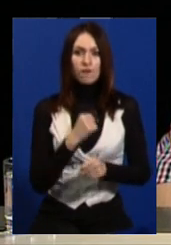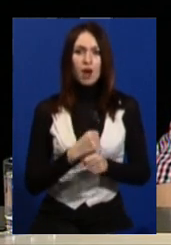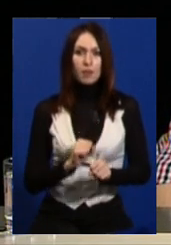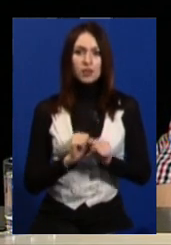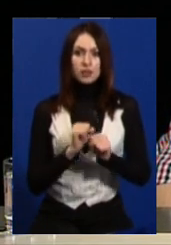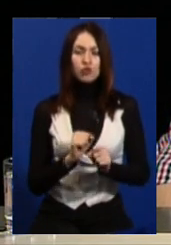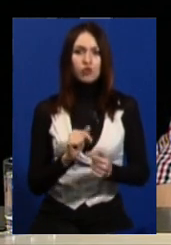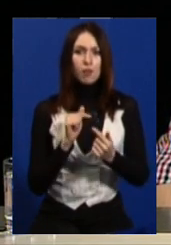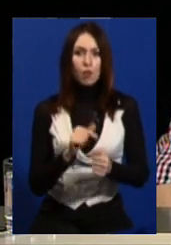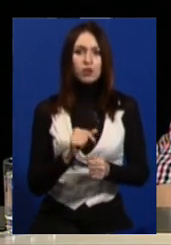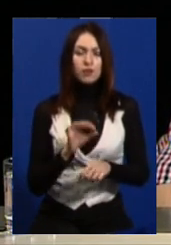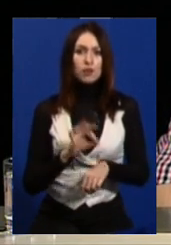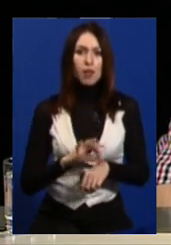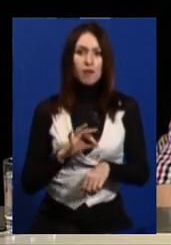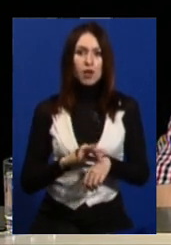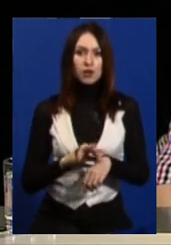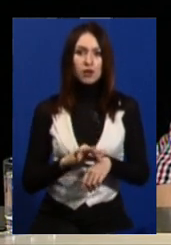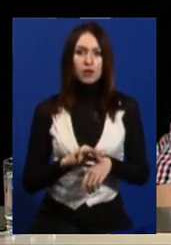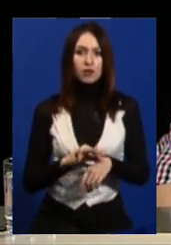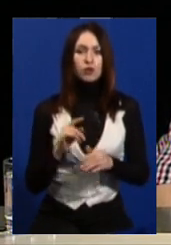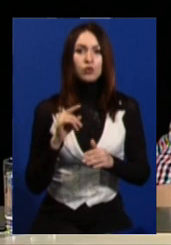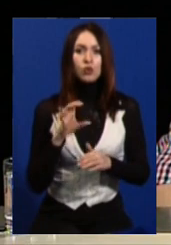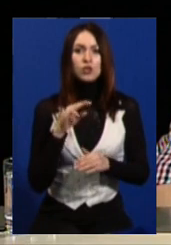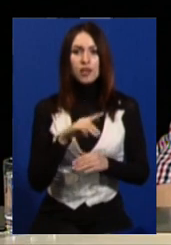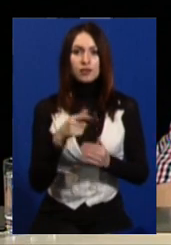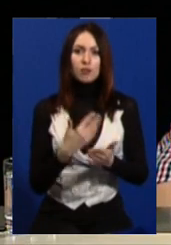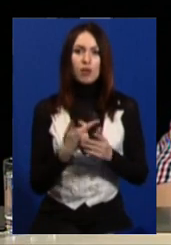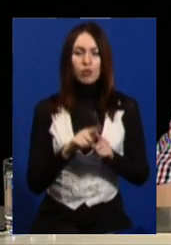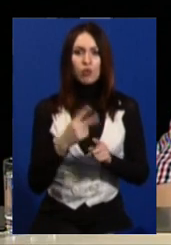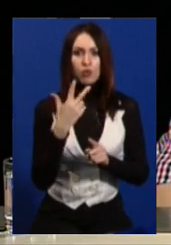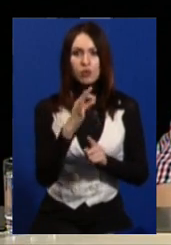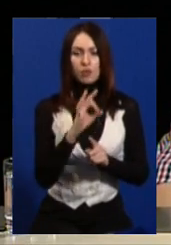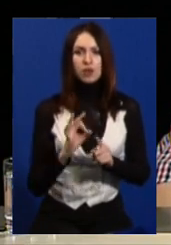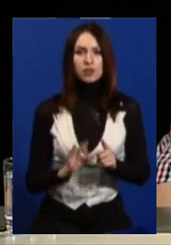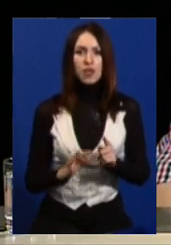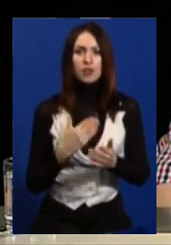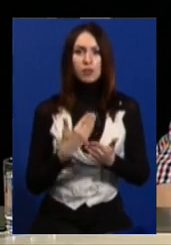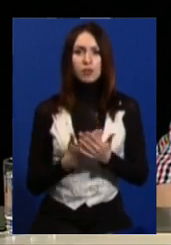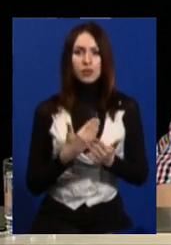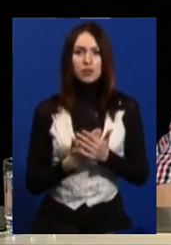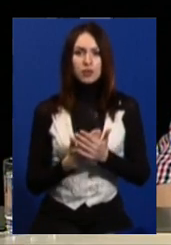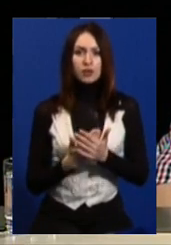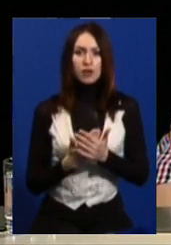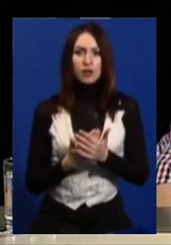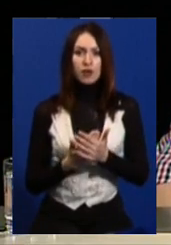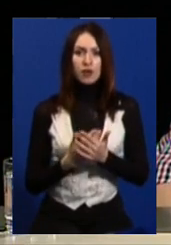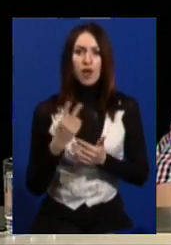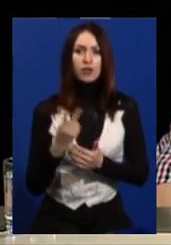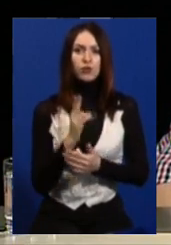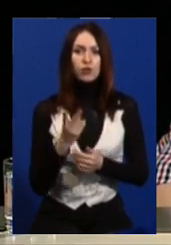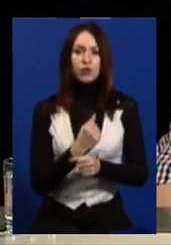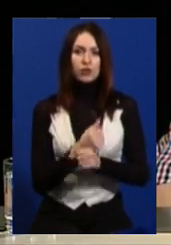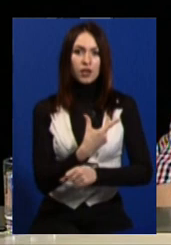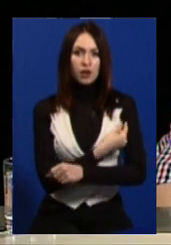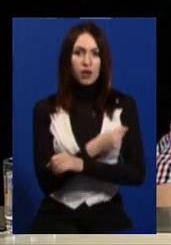против заболевания. То есть статистически это где-то 3% приблизительно двукратно вакцинированных могут не иметь защиты